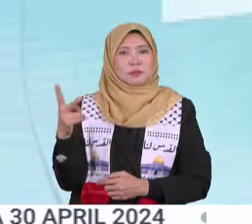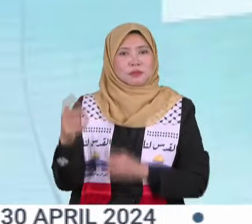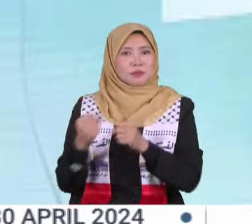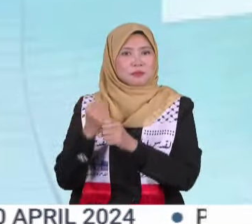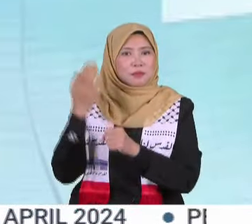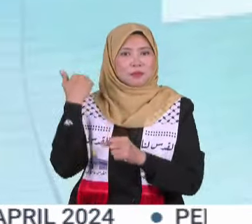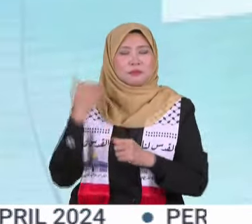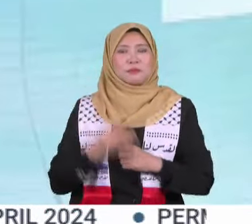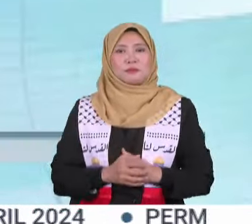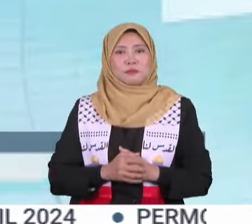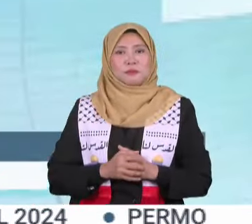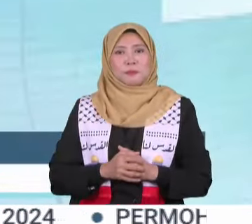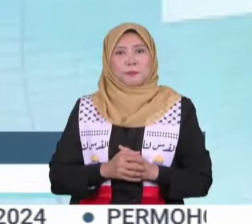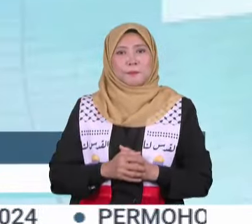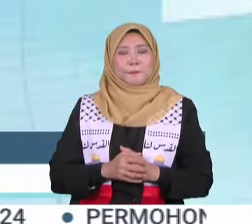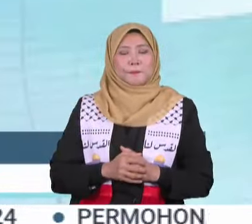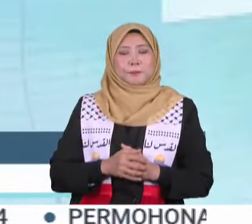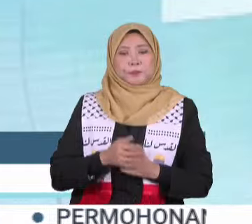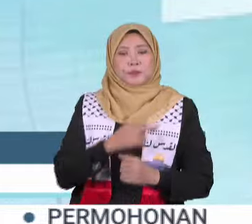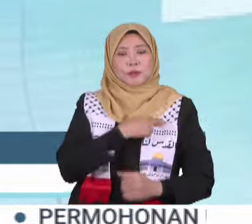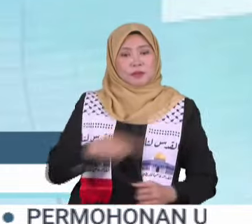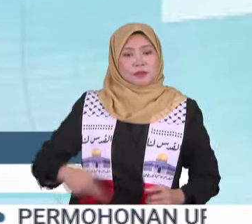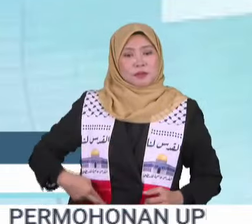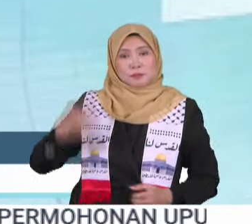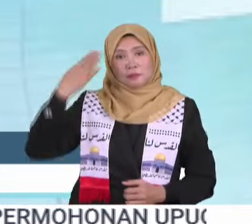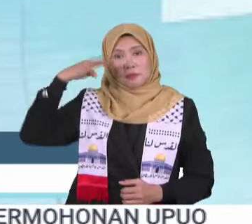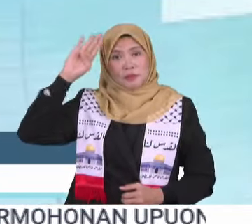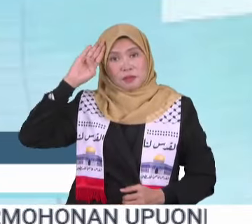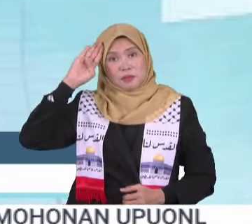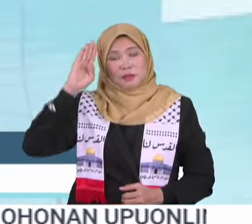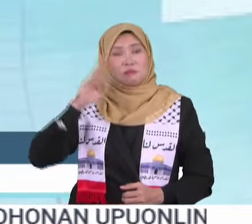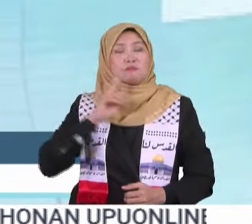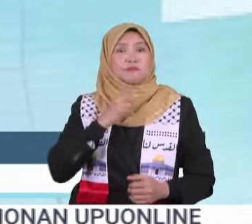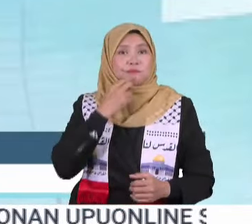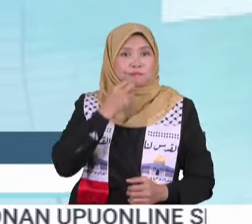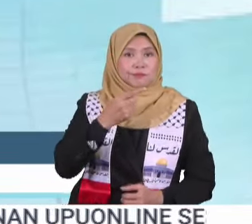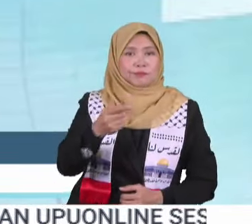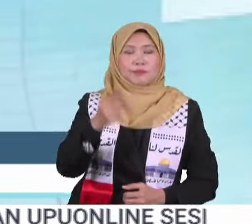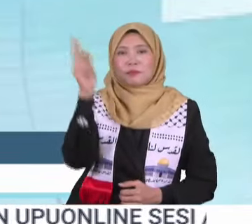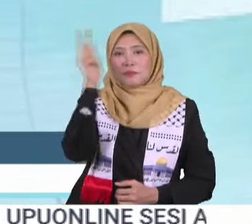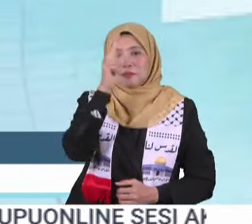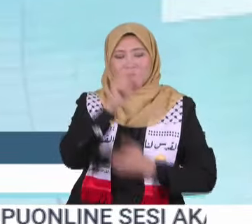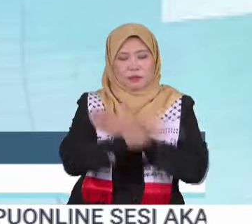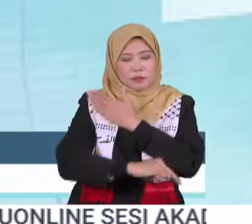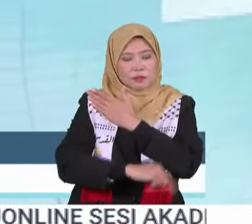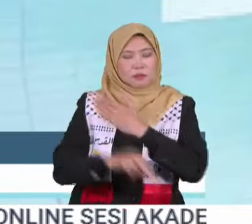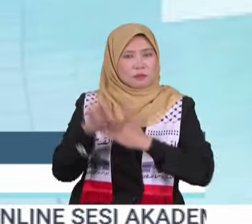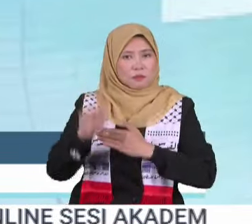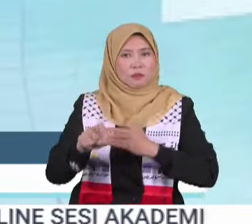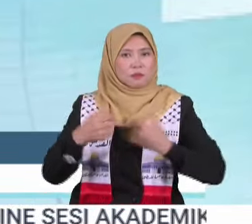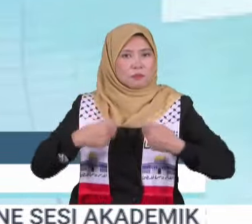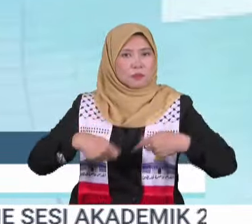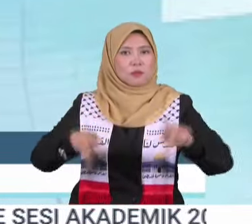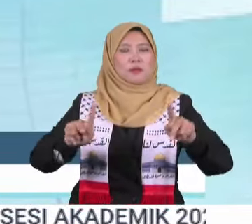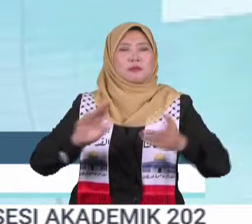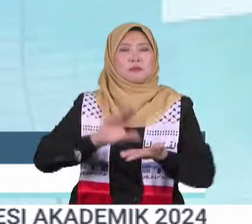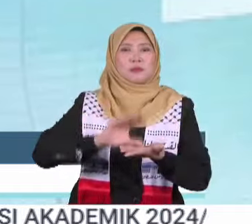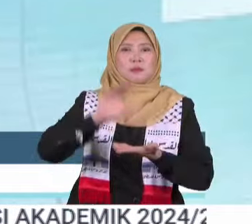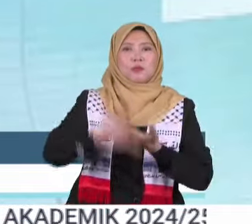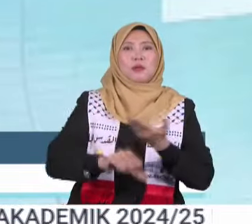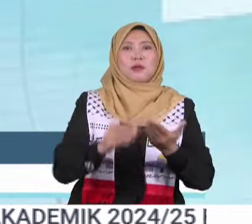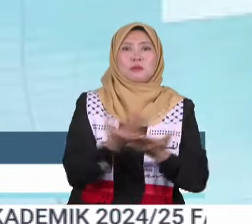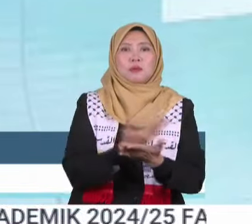lepas. Sehubungan itu, Raja Perlis, Tuanku Syed Sirajuddin Jamalulal bertitah kerajaan negeri perlu mengambil langkah meneroka peluang pelaburan